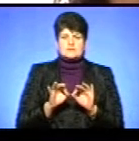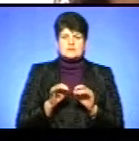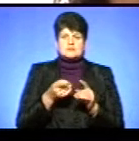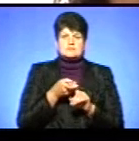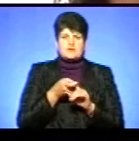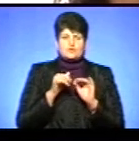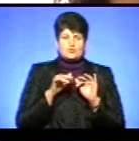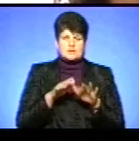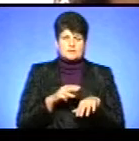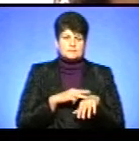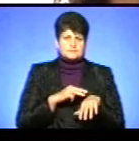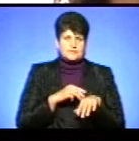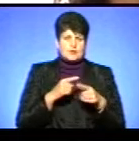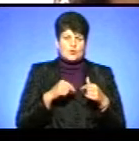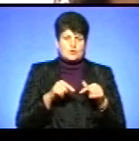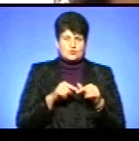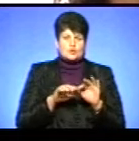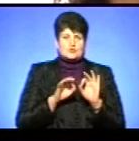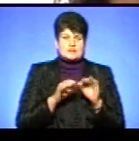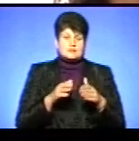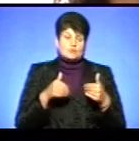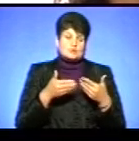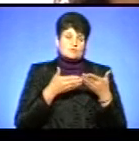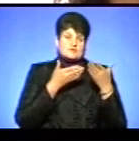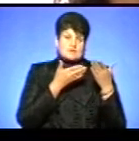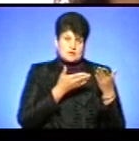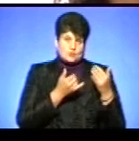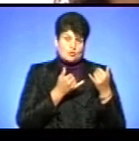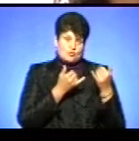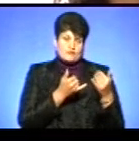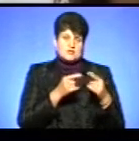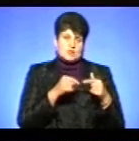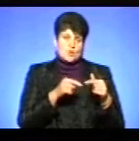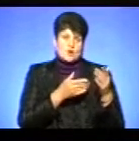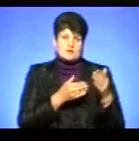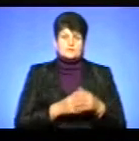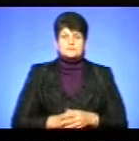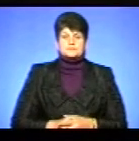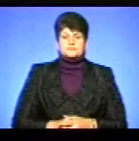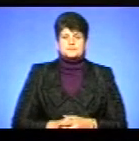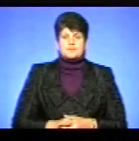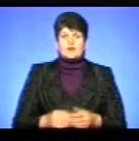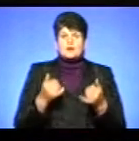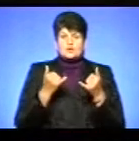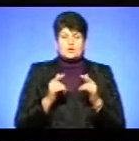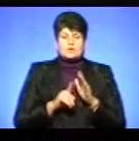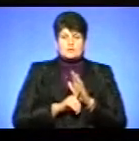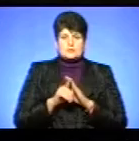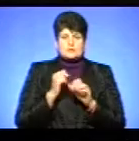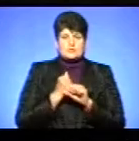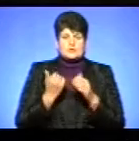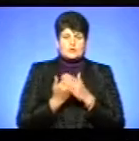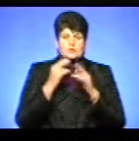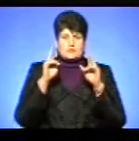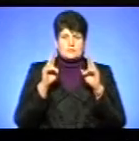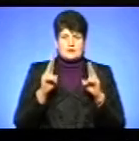органів. Тож про коментарі і роз'яснення просимо звертатися до уповноважених органів. Сьогодні вступили в дію нові правила